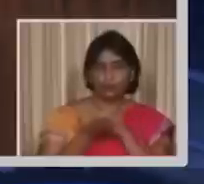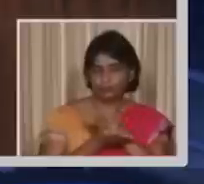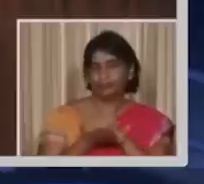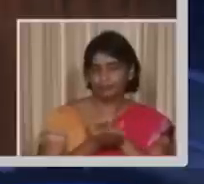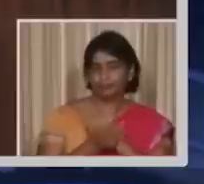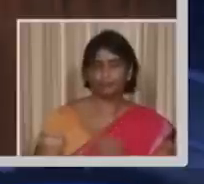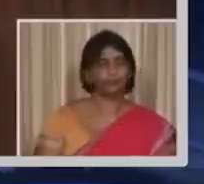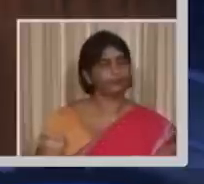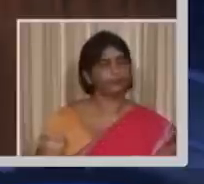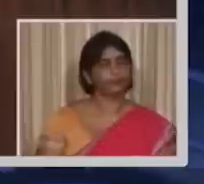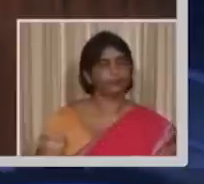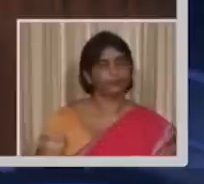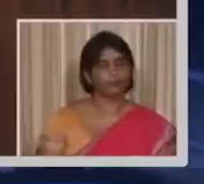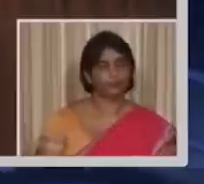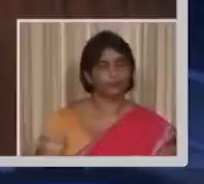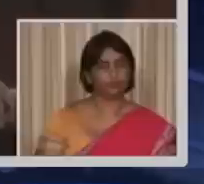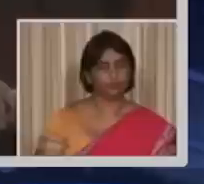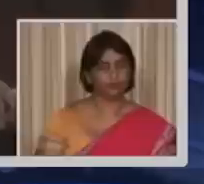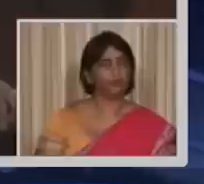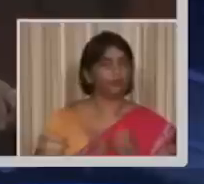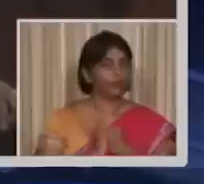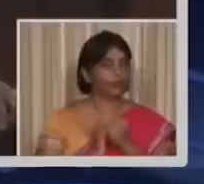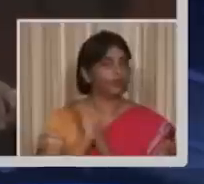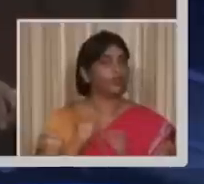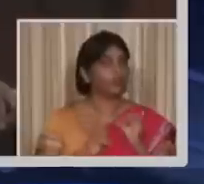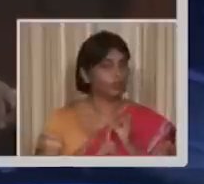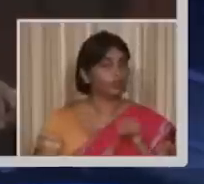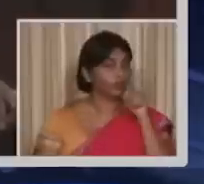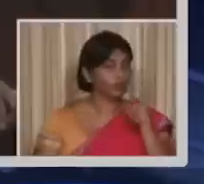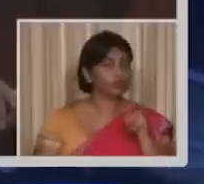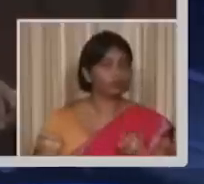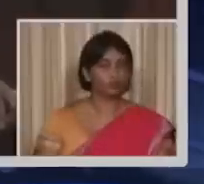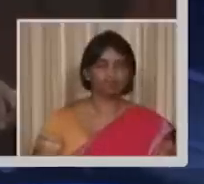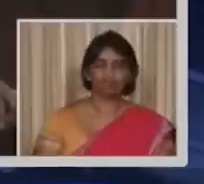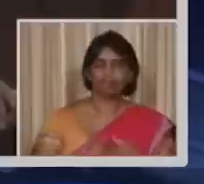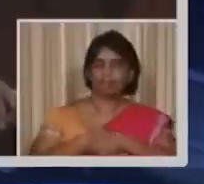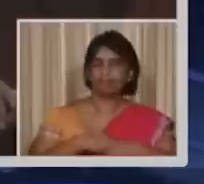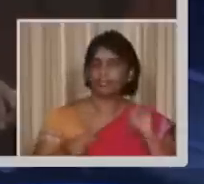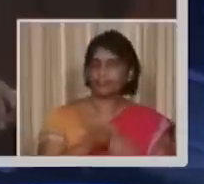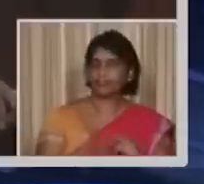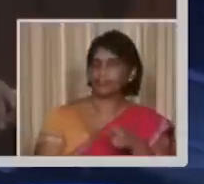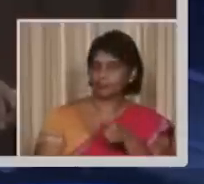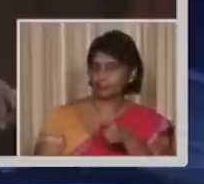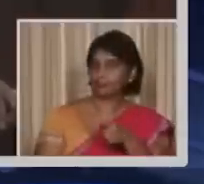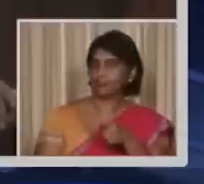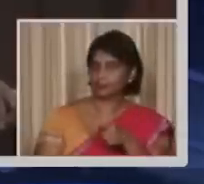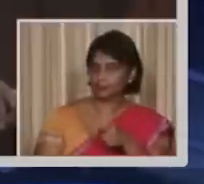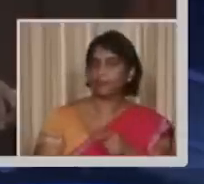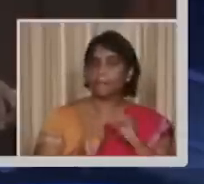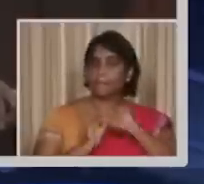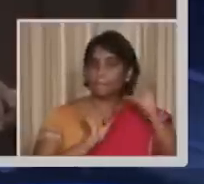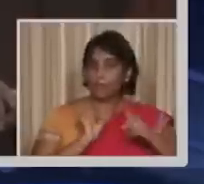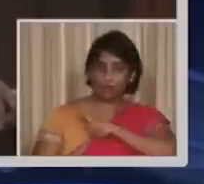ஏற்படுத்தவே பயன்படுத்தப்படுகிறது. அதன் அமைச்சர் முழு இனவாதியாவார். நாட்டின் பொருளாதார முடக்கத்திலும் IMF தனது கடனுக்காக காத்திருக்கும்